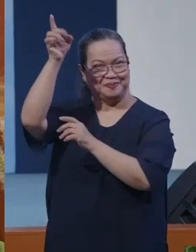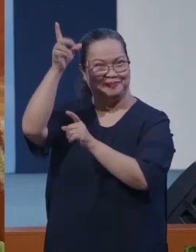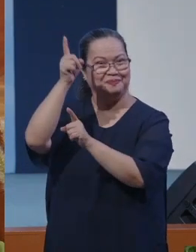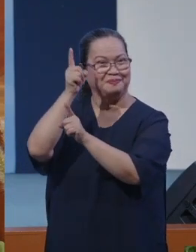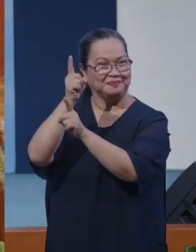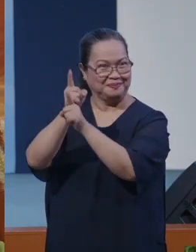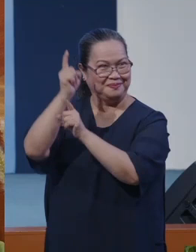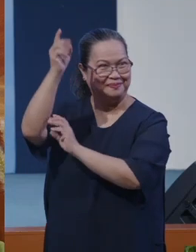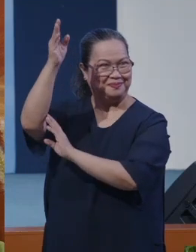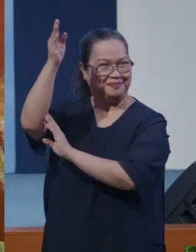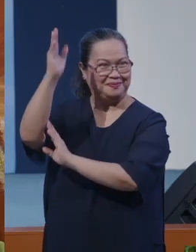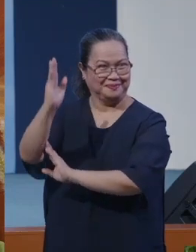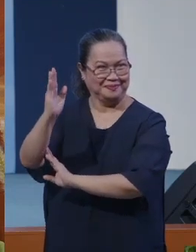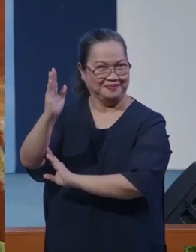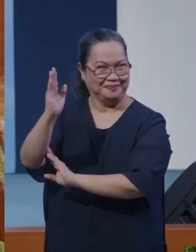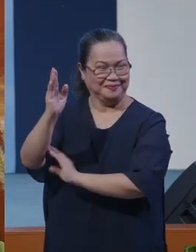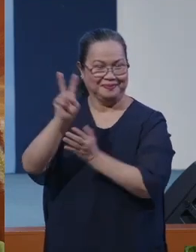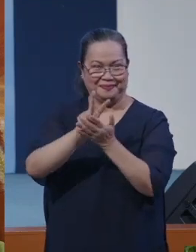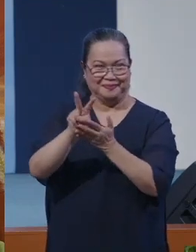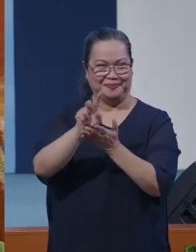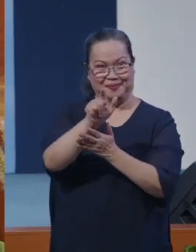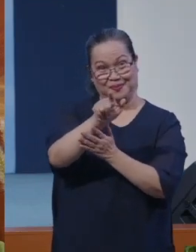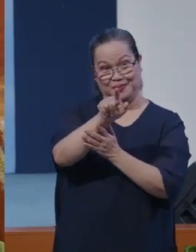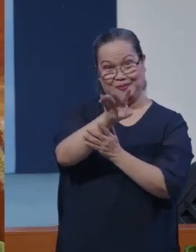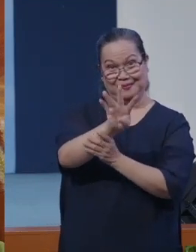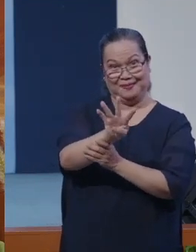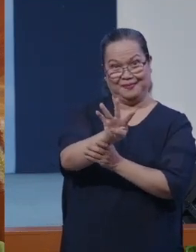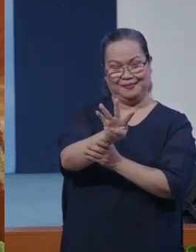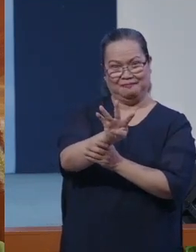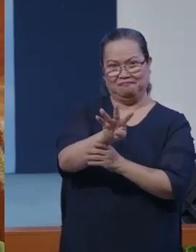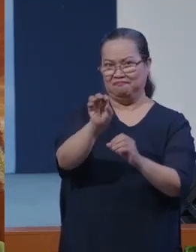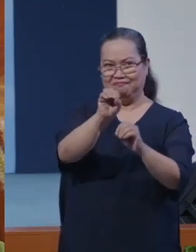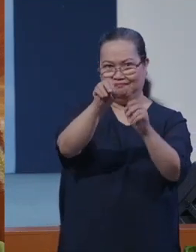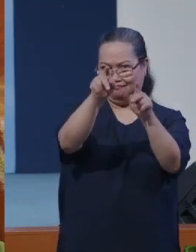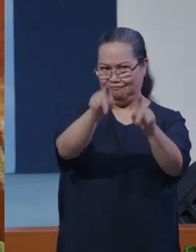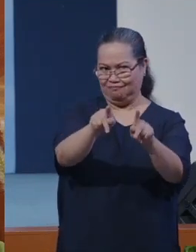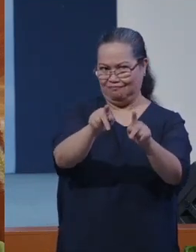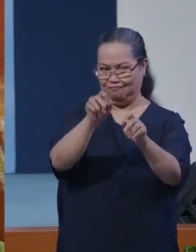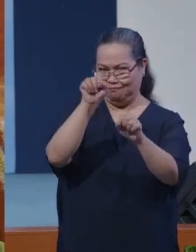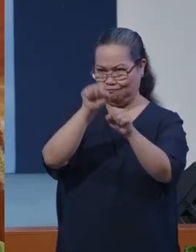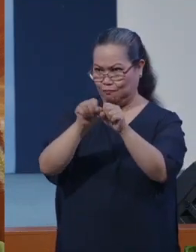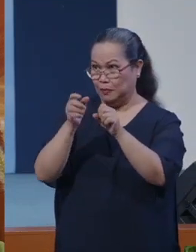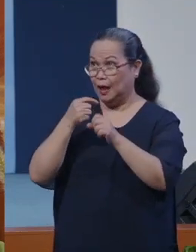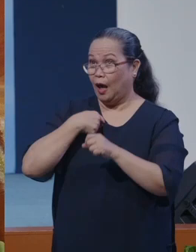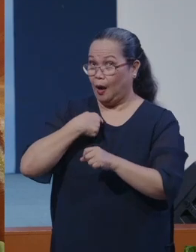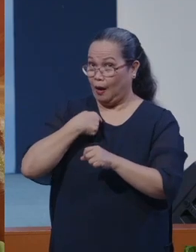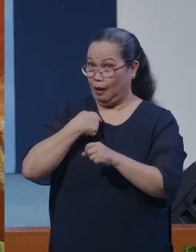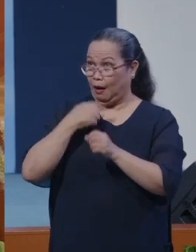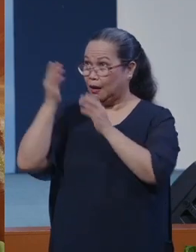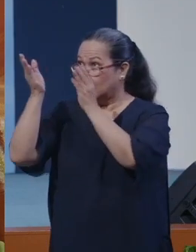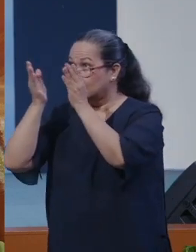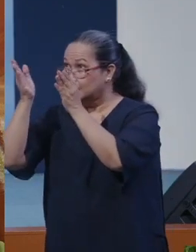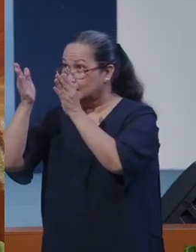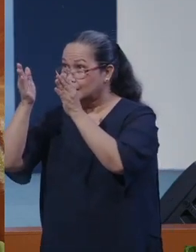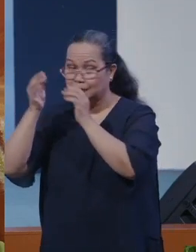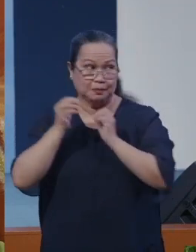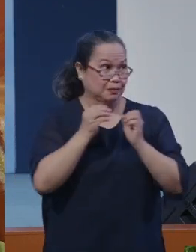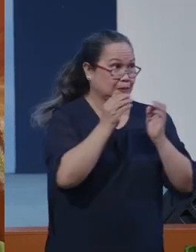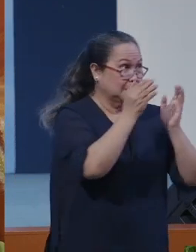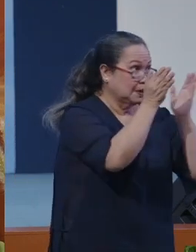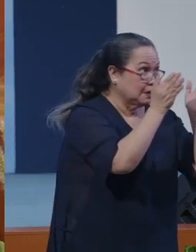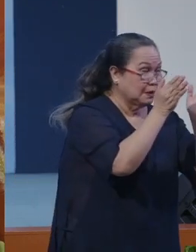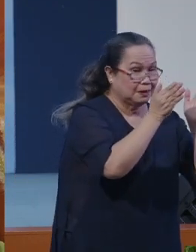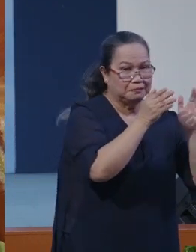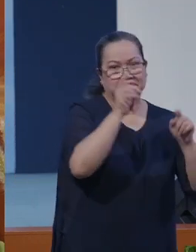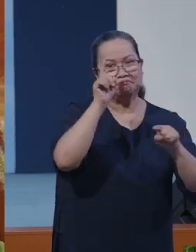Panginoon. Tingnan niyo yung verse 24. No one can serve two masters. For either he will hate the one